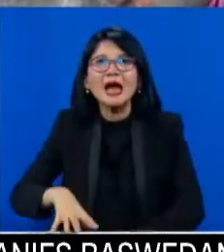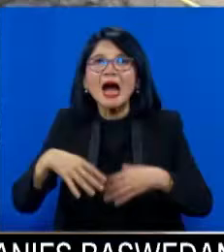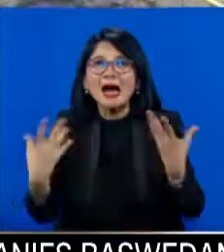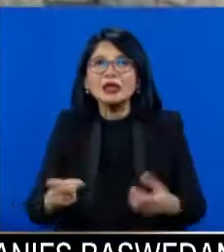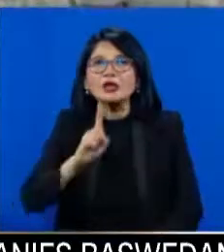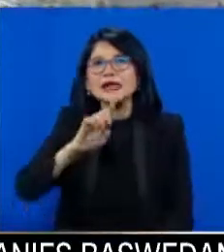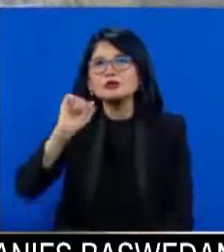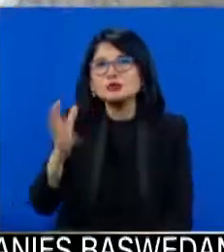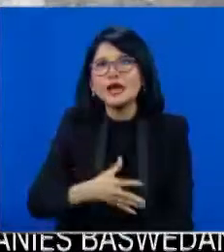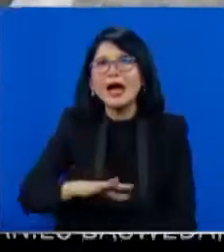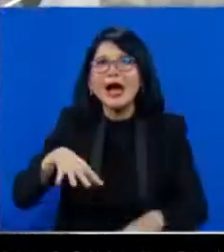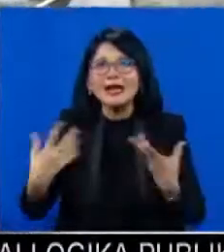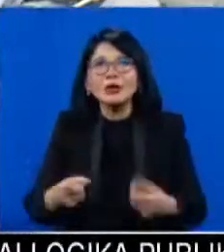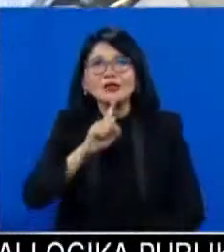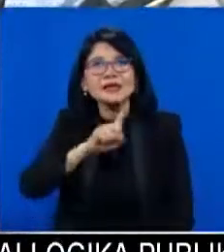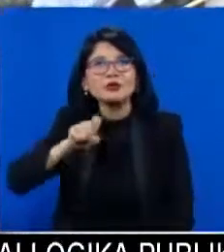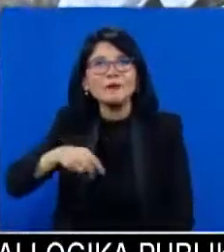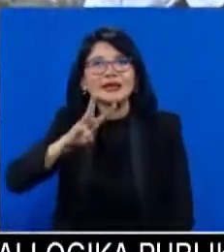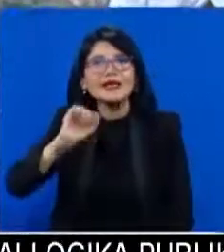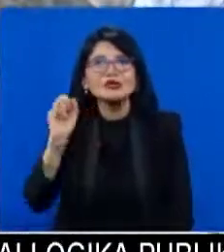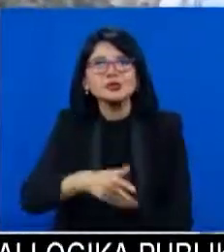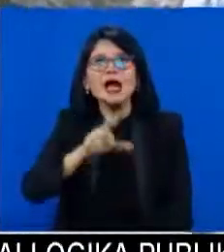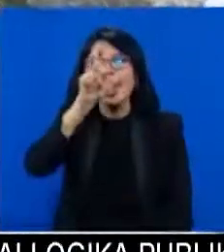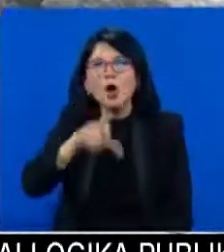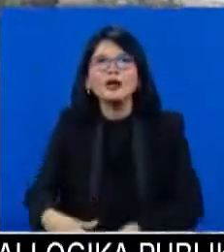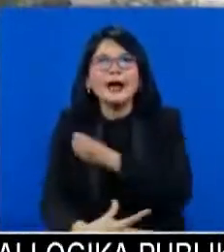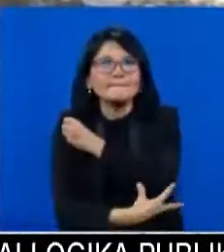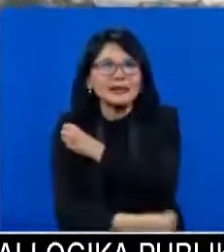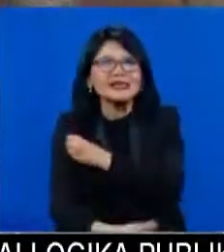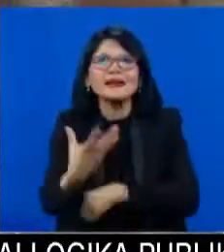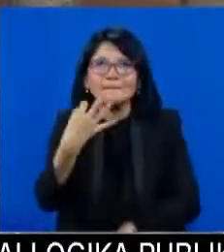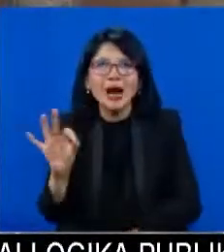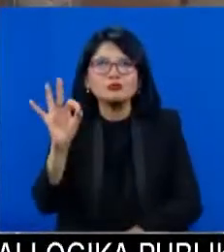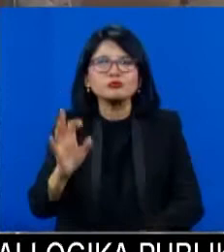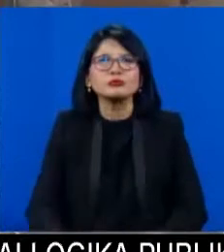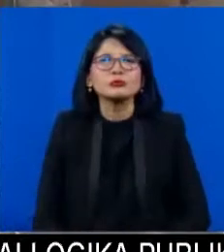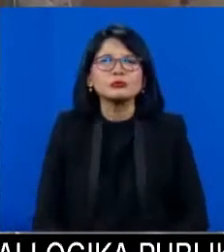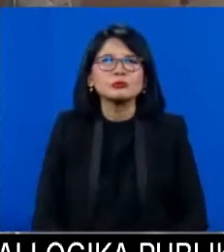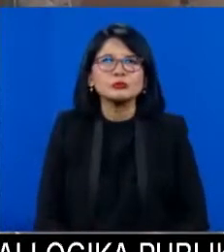1,3 juta orang miskin baru. Tim Liputan CNN Indonesia.